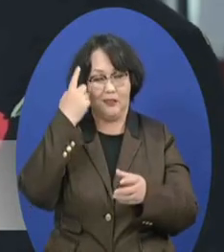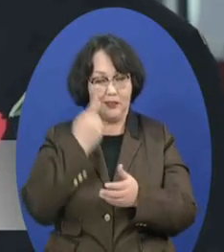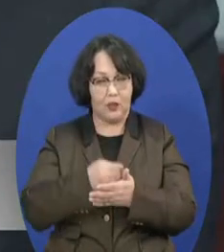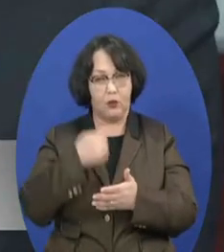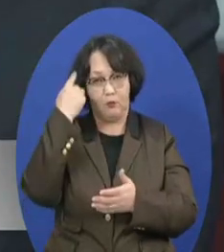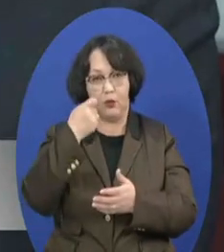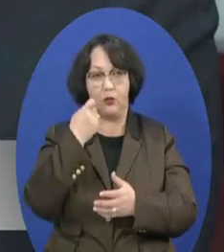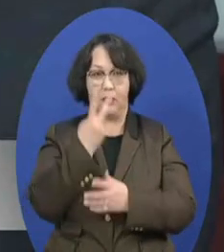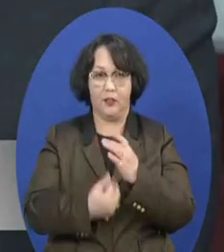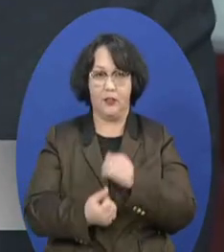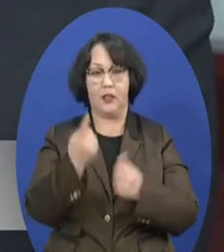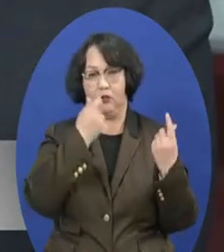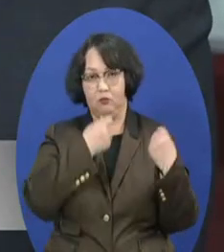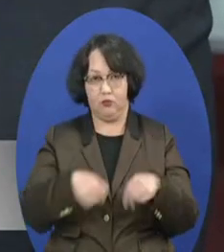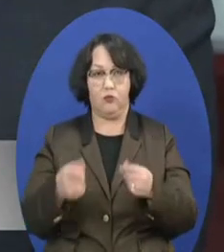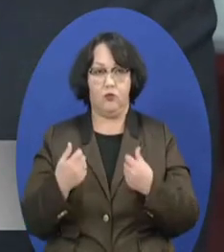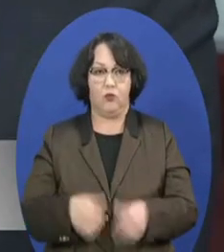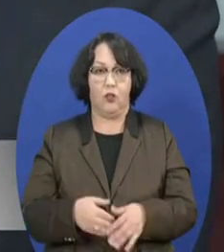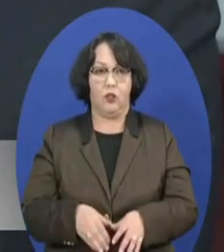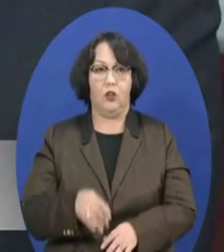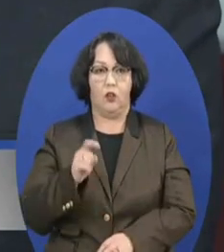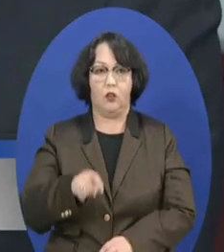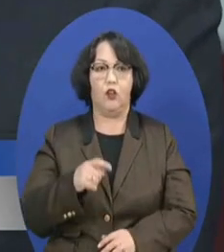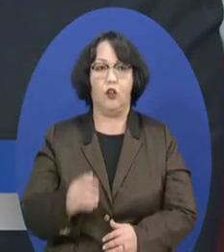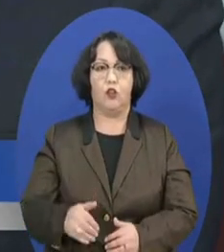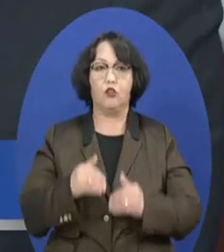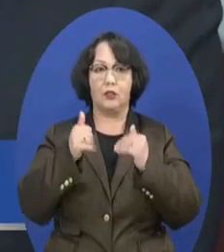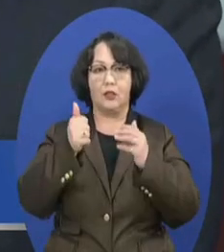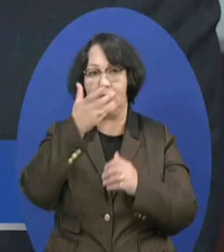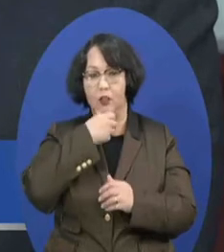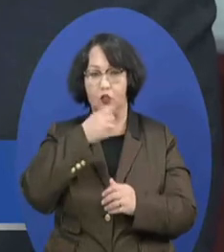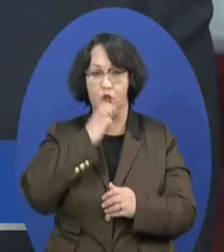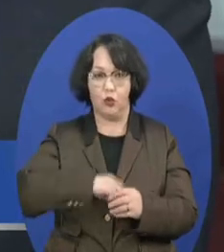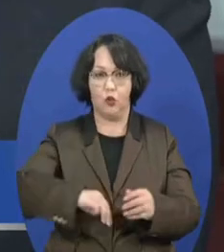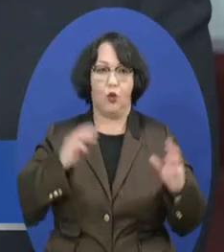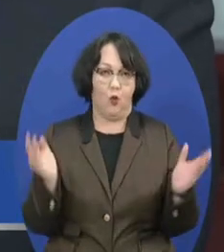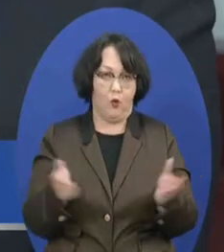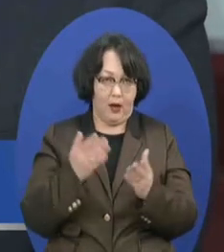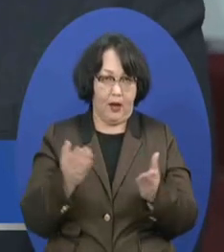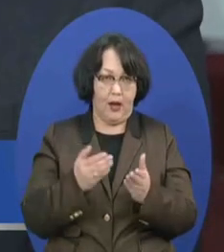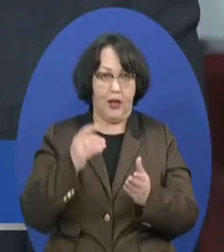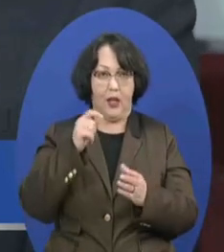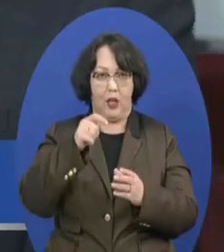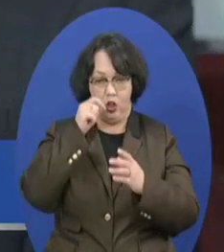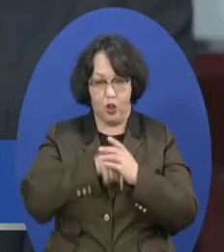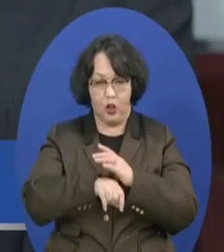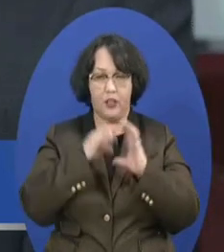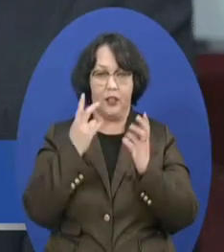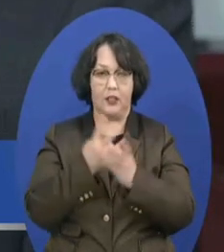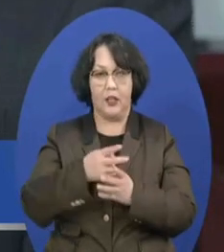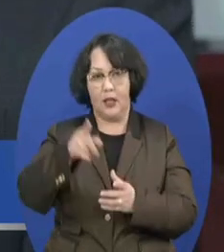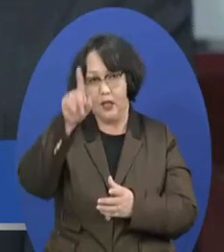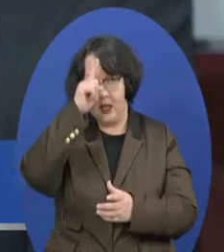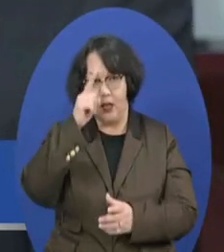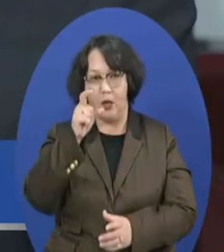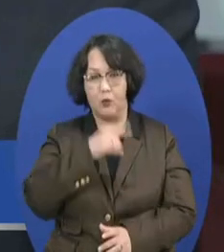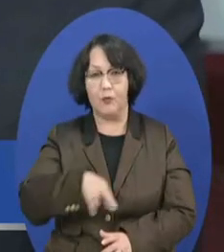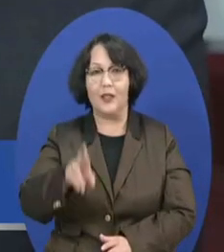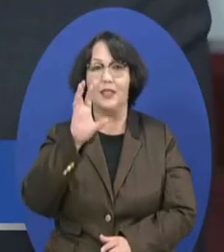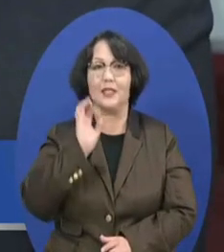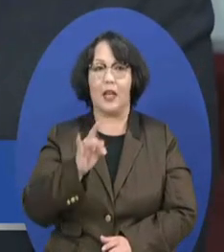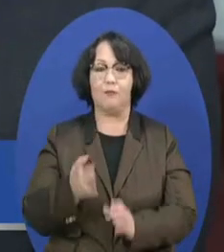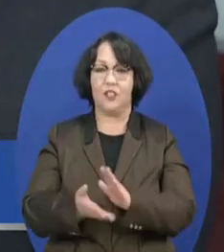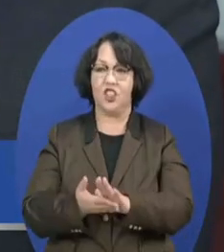гарын үсэг зурсан байгаа. Өдөргаас өвнөд хөгжил дэвшлийн төлөө гэсэн үрээ энэ дор одоо нэгдэж эрүүлэндээ салбарт хийж байгаа энэ шинжилгээдээ